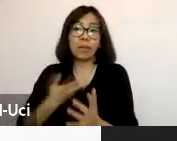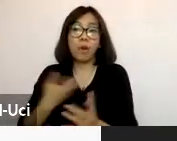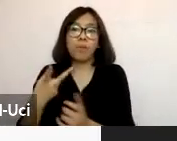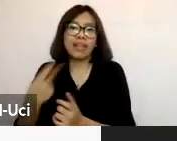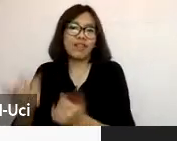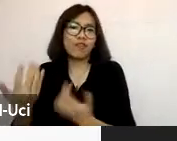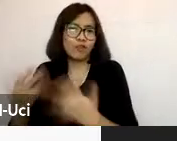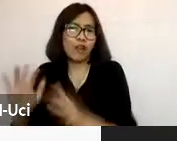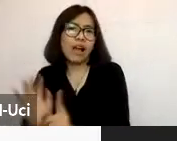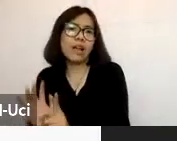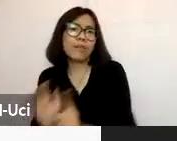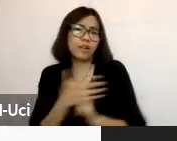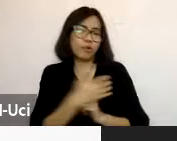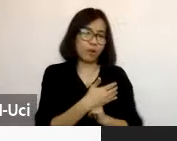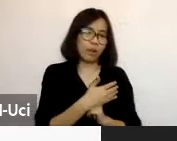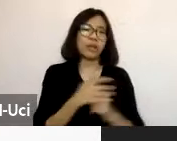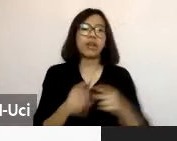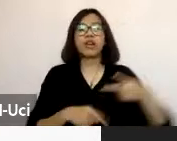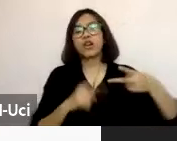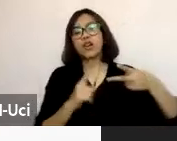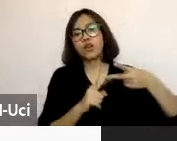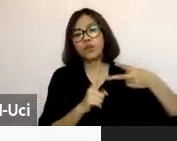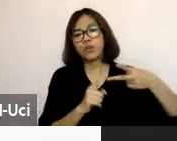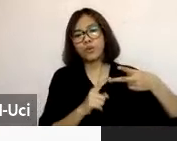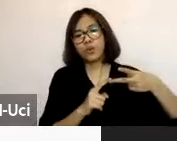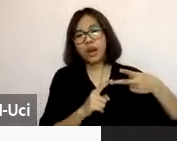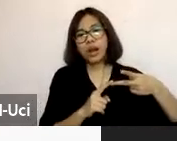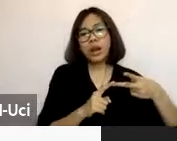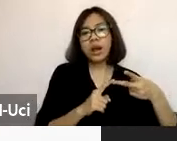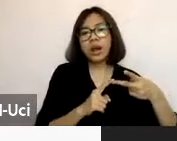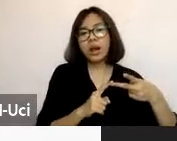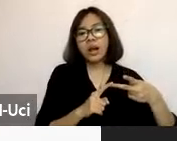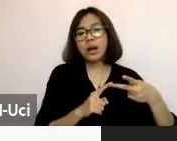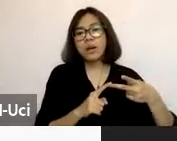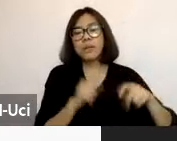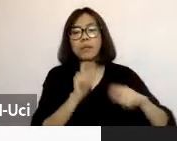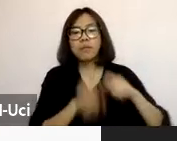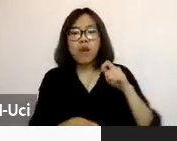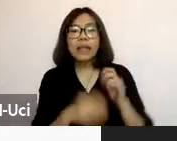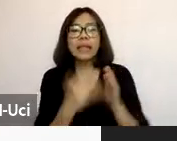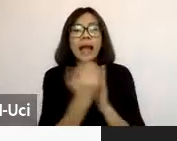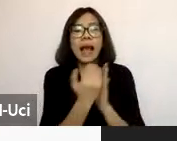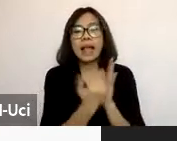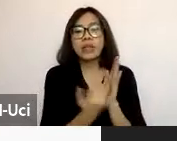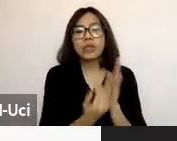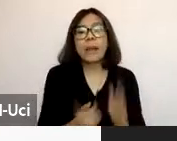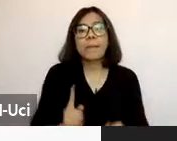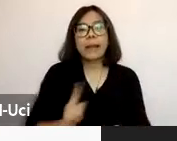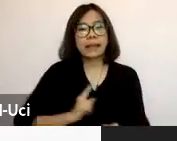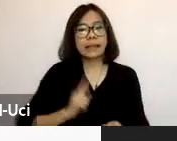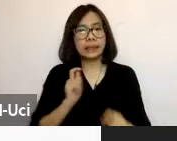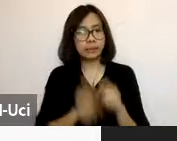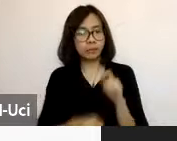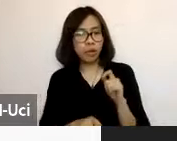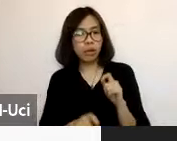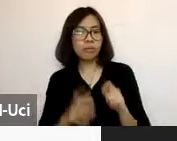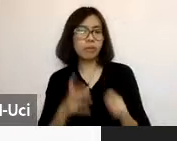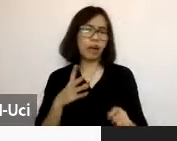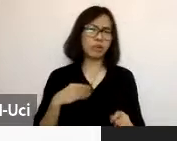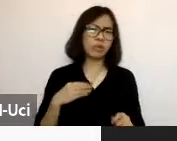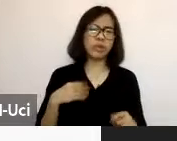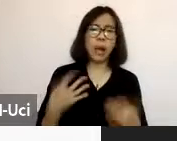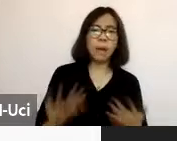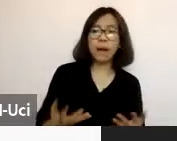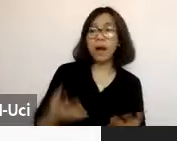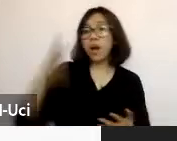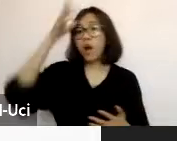ini adalah pengaturan Mandiri atau volunteer reserve regulation ini adalah eh kesadaran